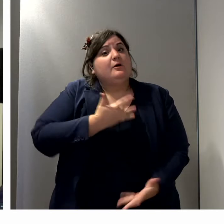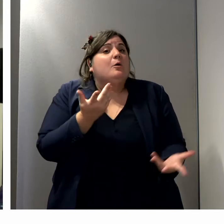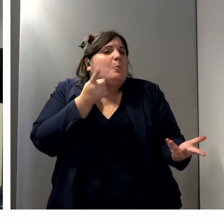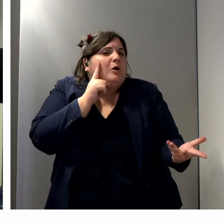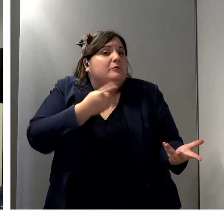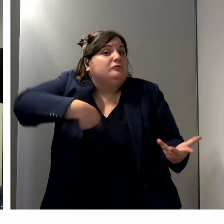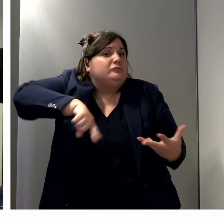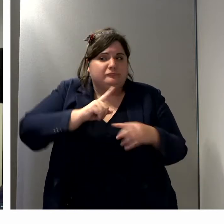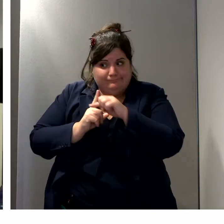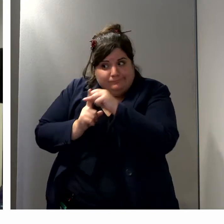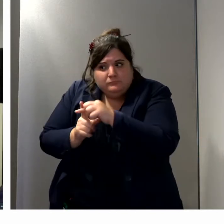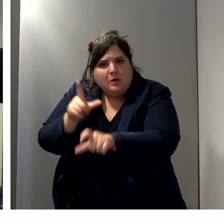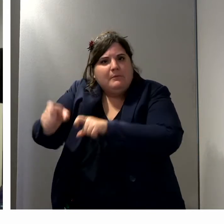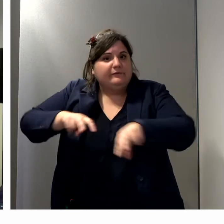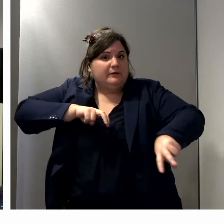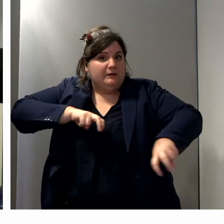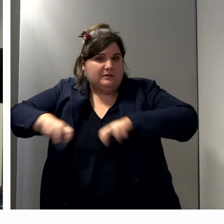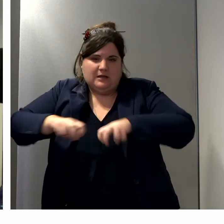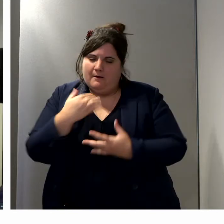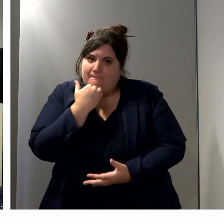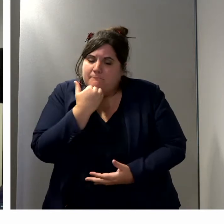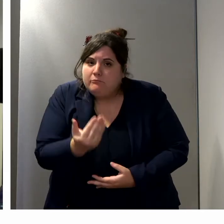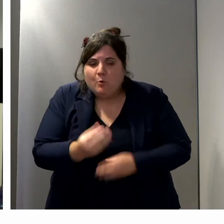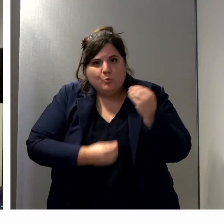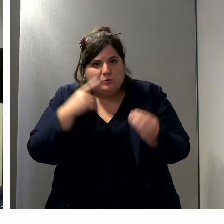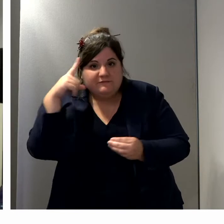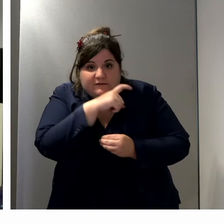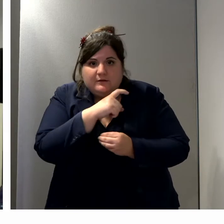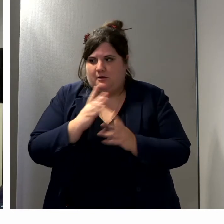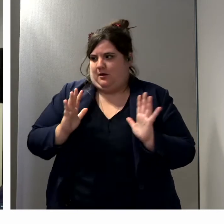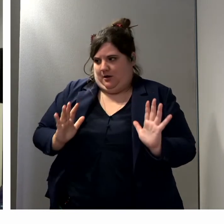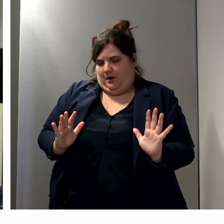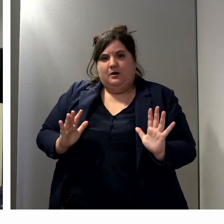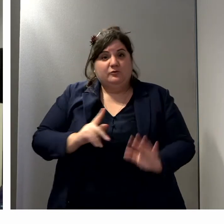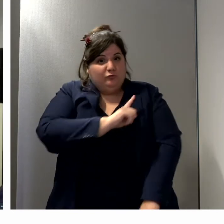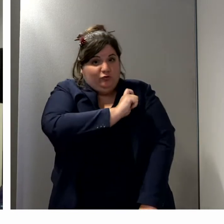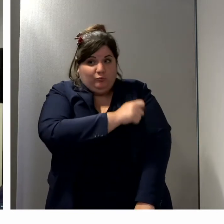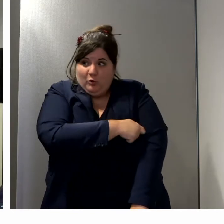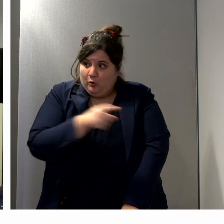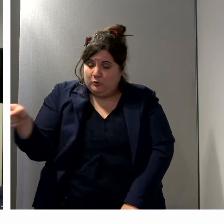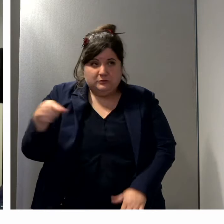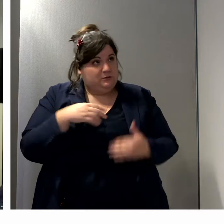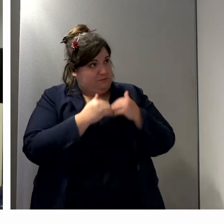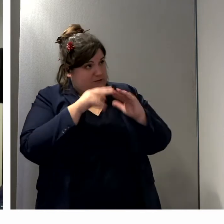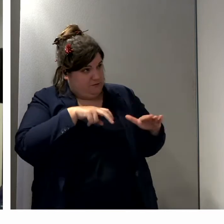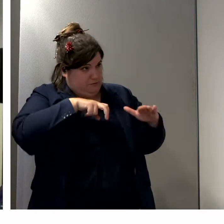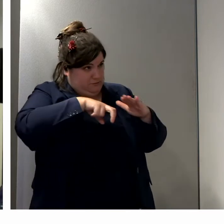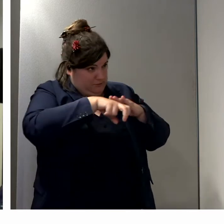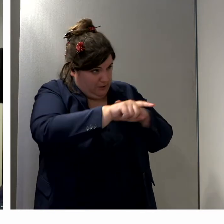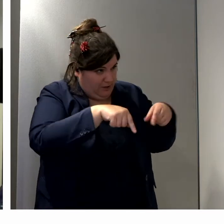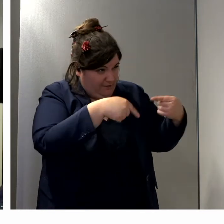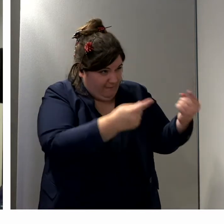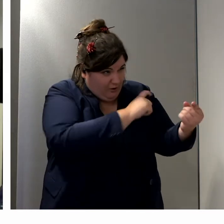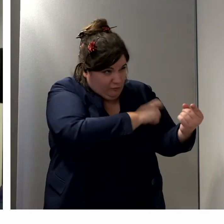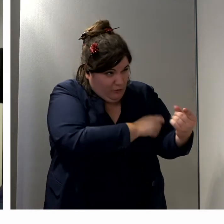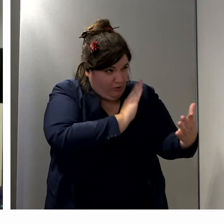de mobilité, et faire venir le sport jusqu'à chez soi et ne pas devoir sortir de chez soi, c'était